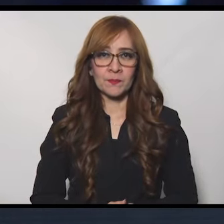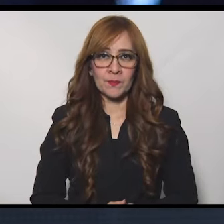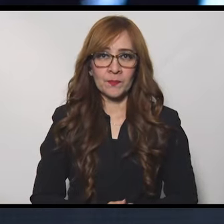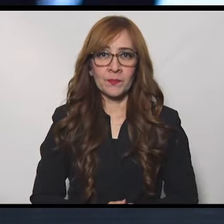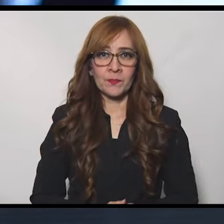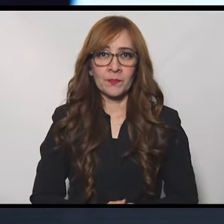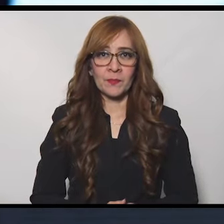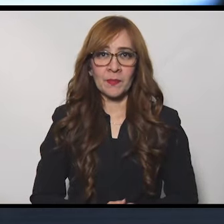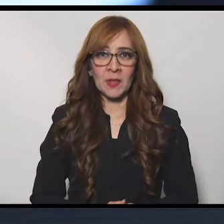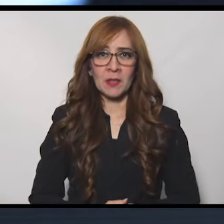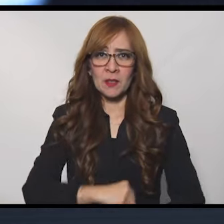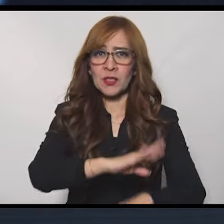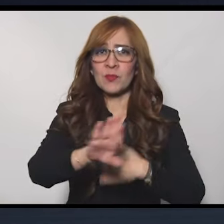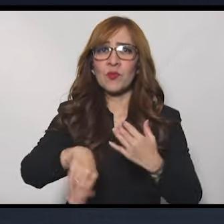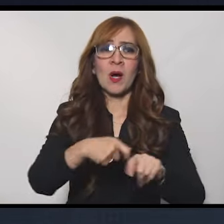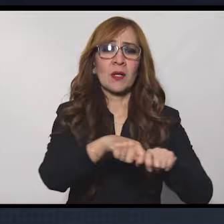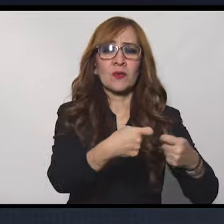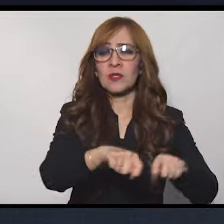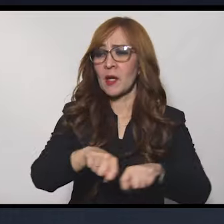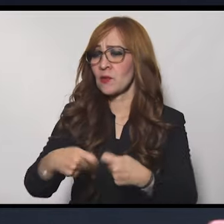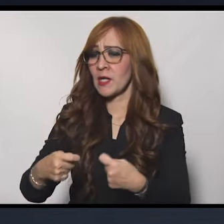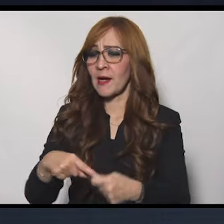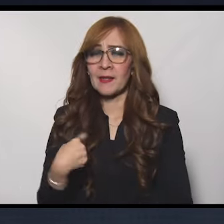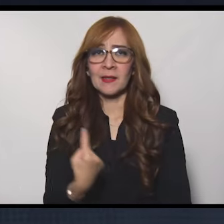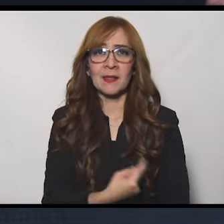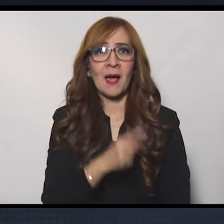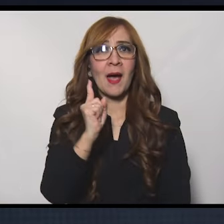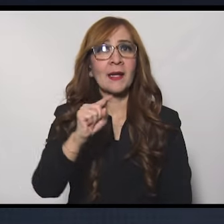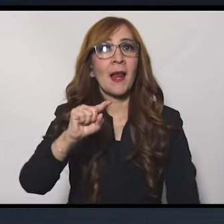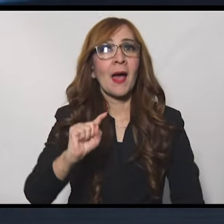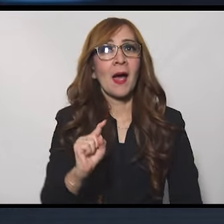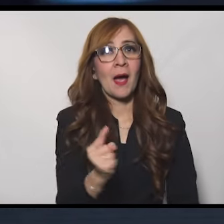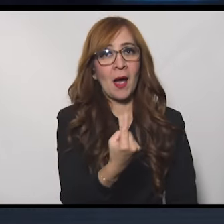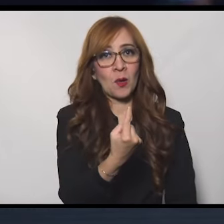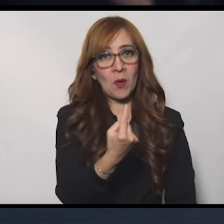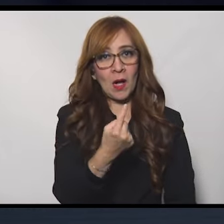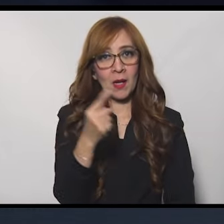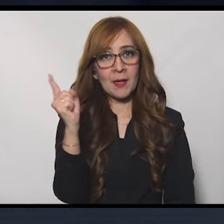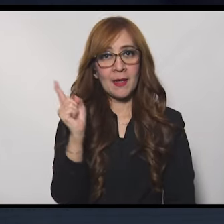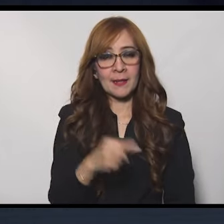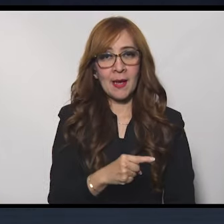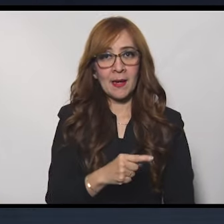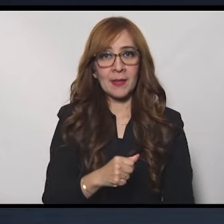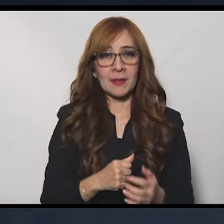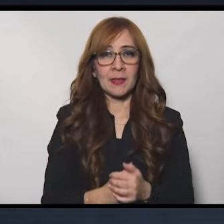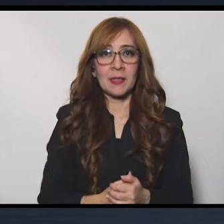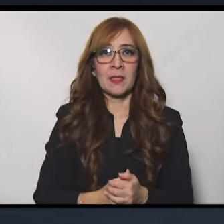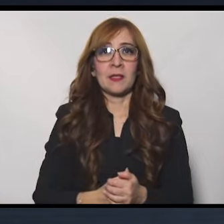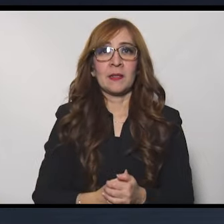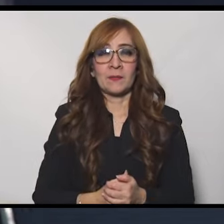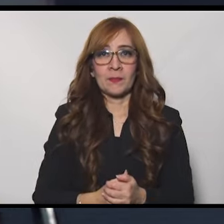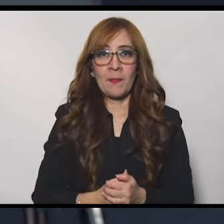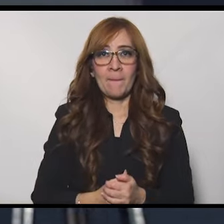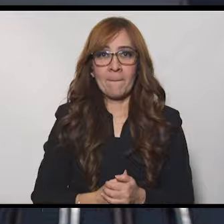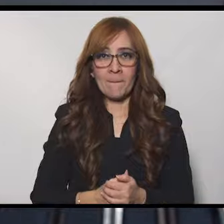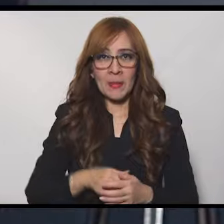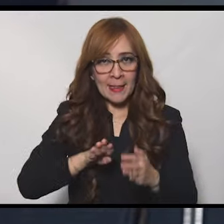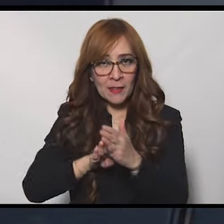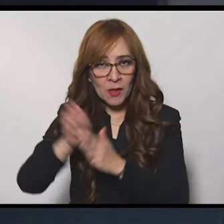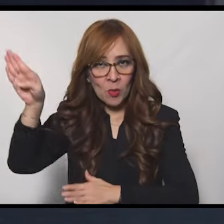every of our brokenness is a starting point of a breakthrough.